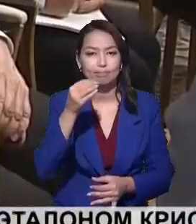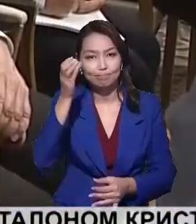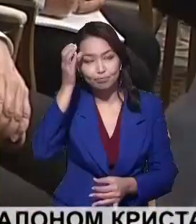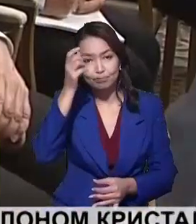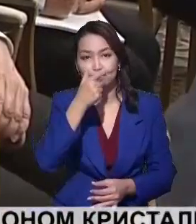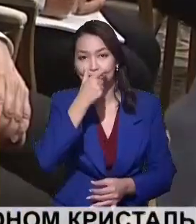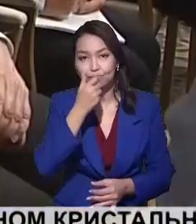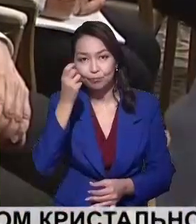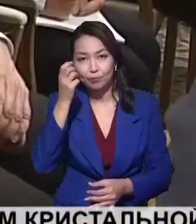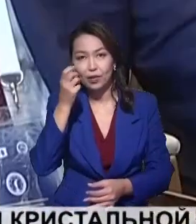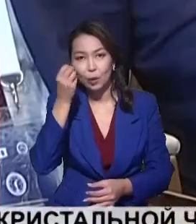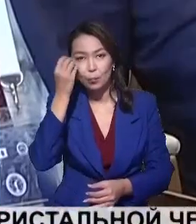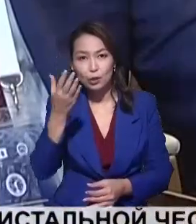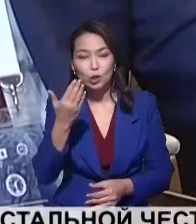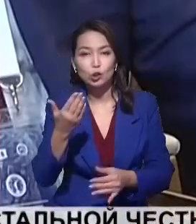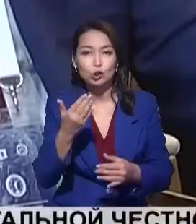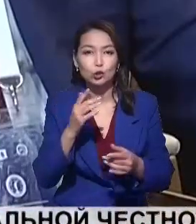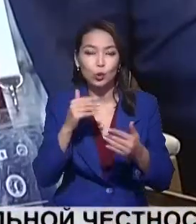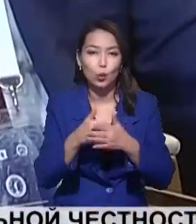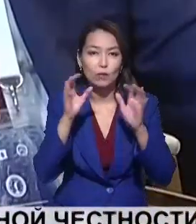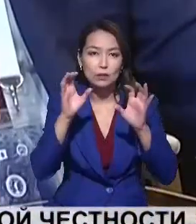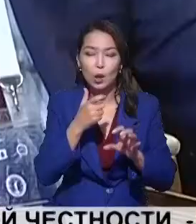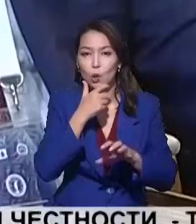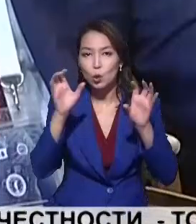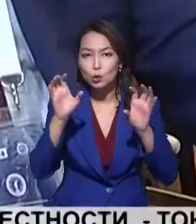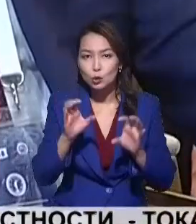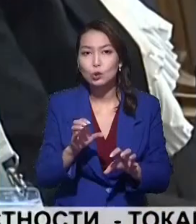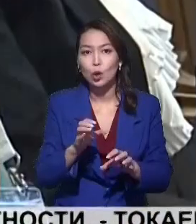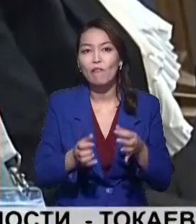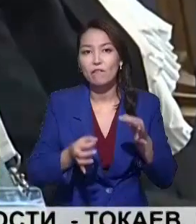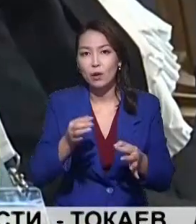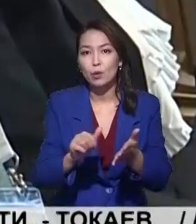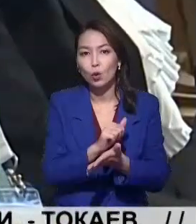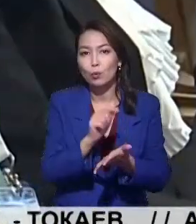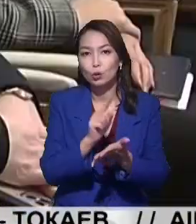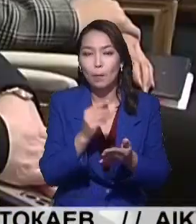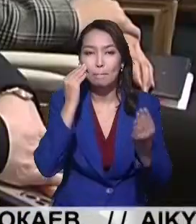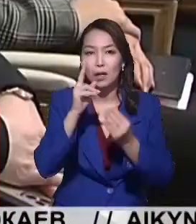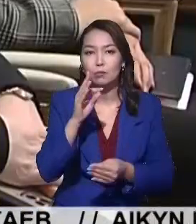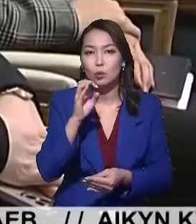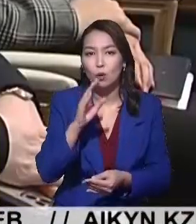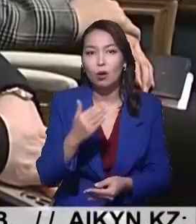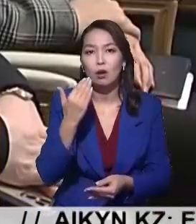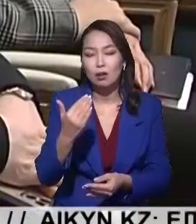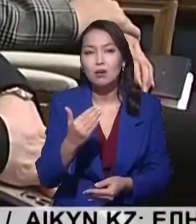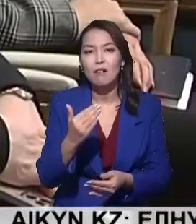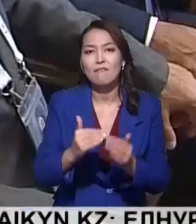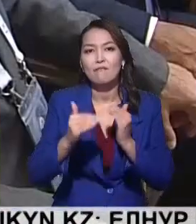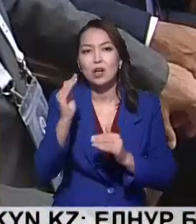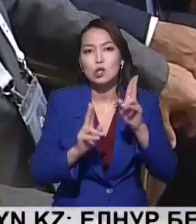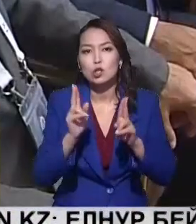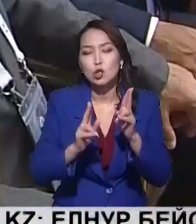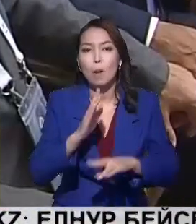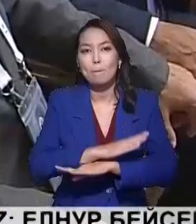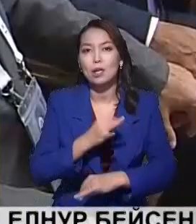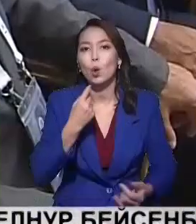На совете был принят новый этический кодекс для служителей Фемиды. Документ должен, по мнению Касым-Жомарта Токаева, задать высокие стандарты поведения и